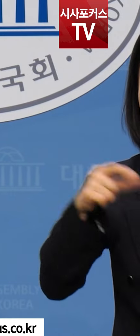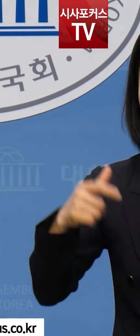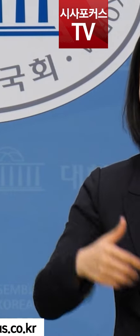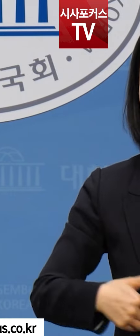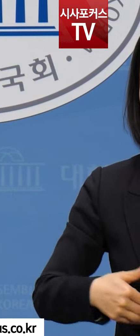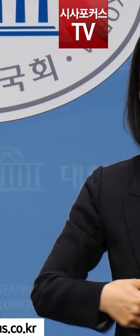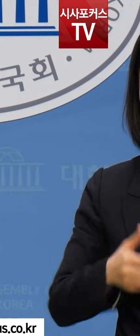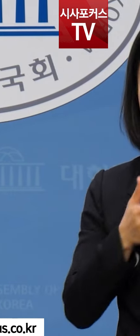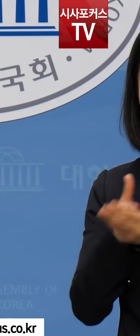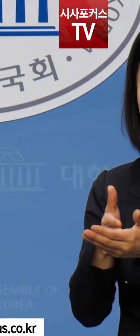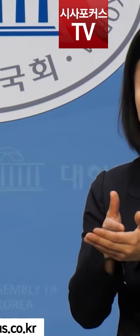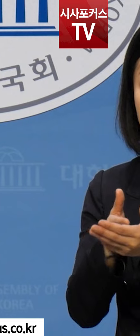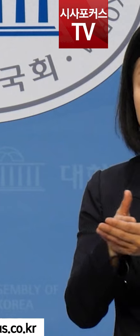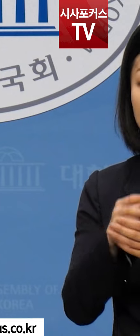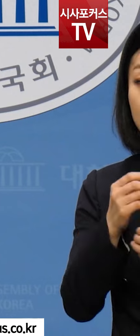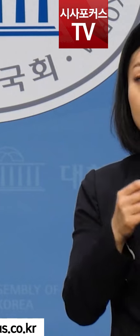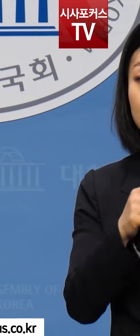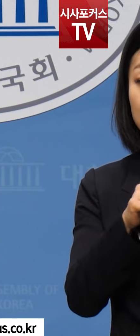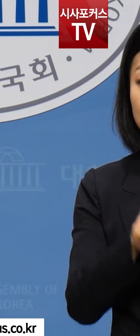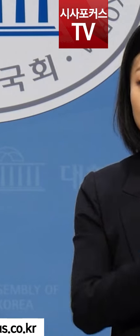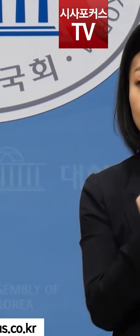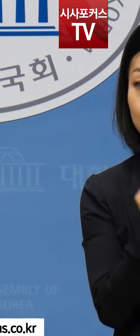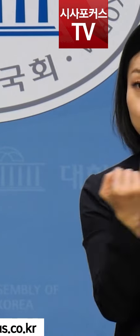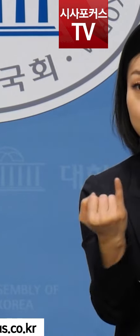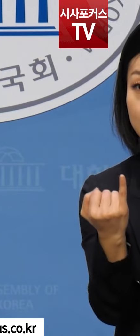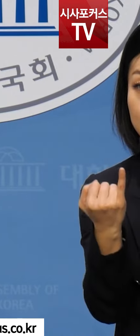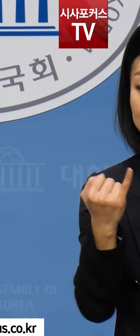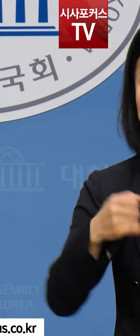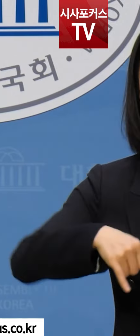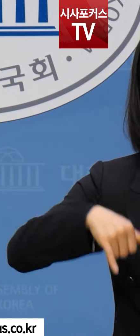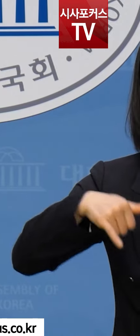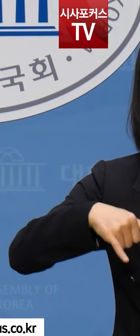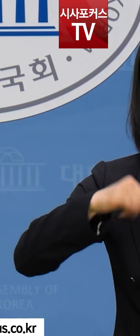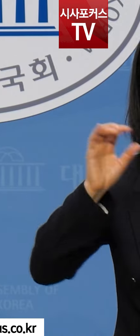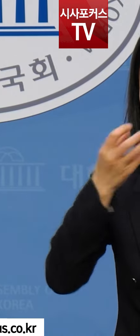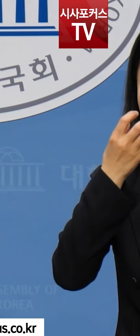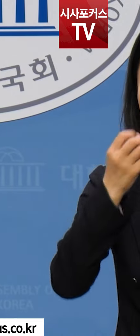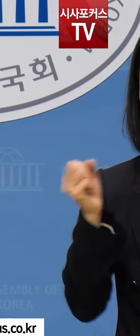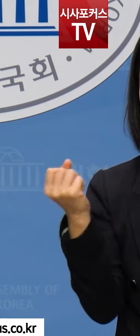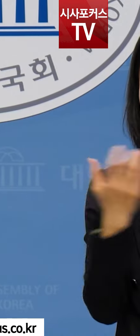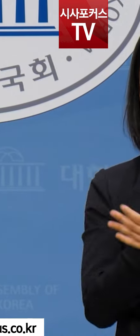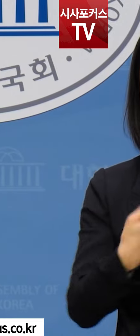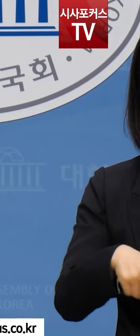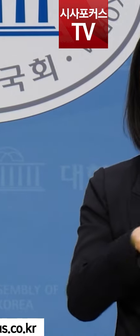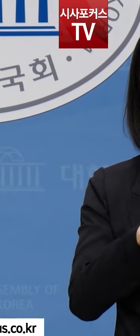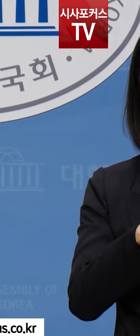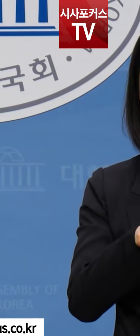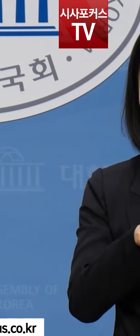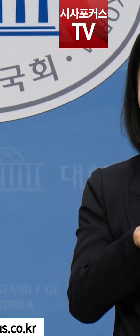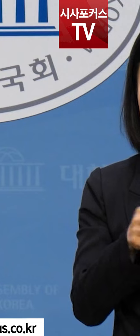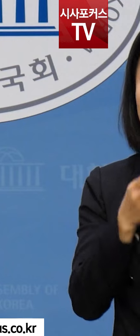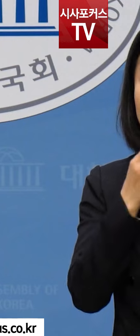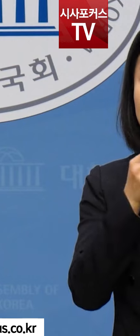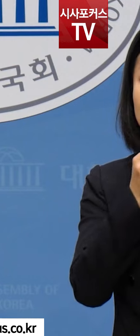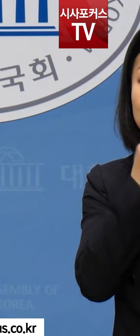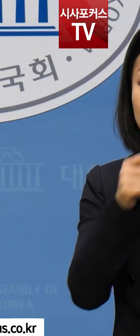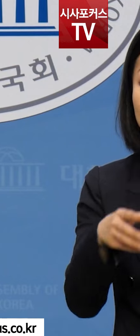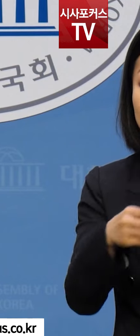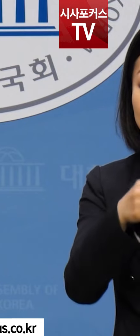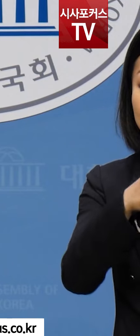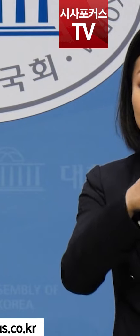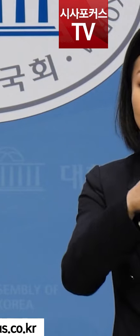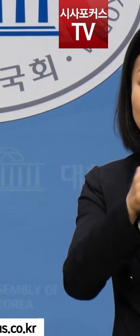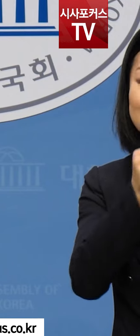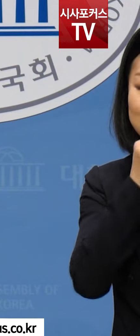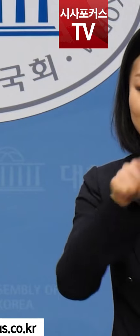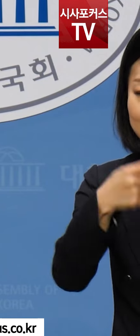시작하더니 김건희 여사 디올백 논란을 덮기 위해서 설 명전 직전에 파격적인